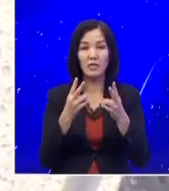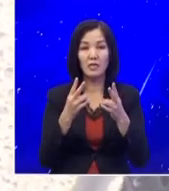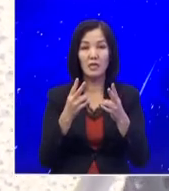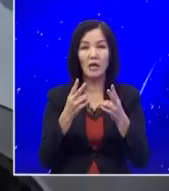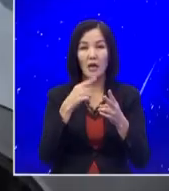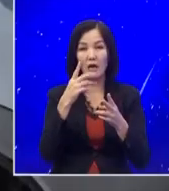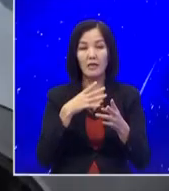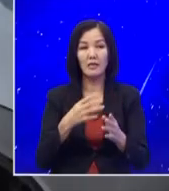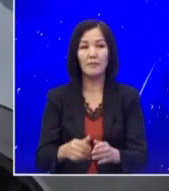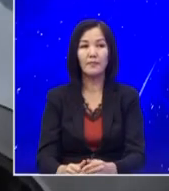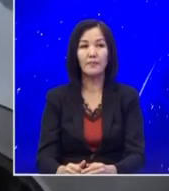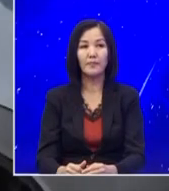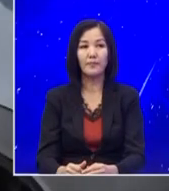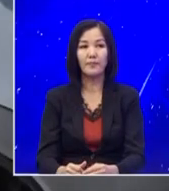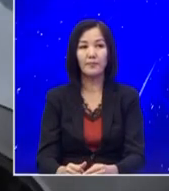берді.